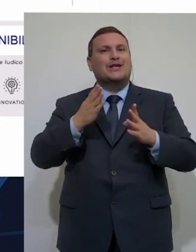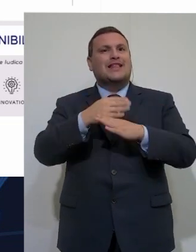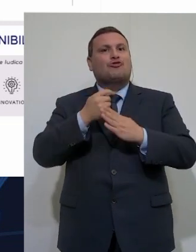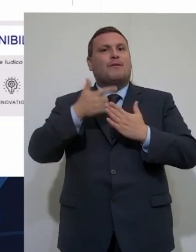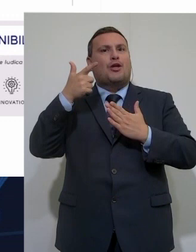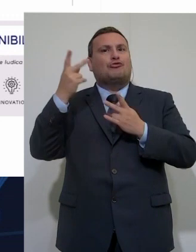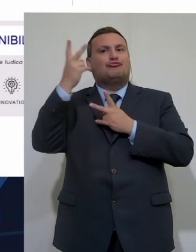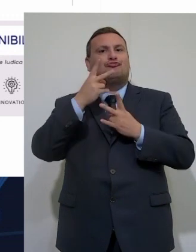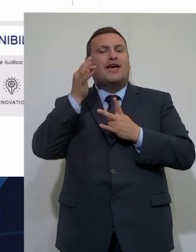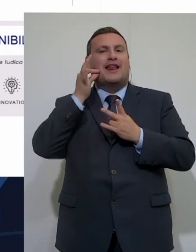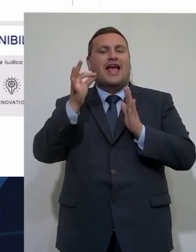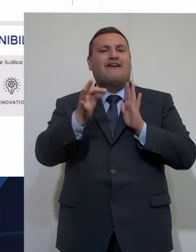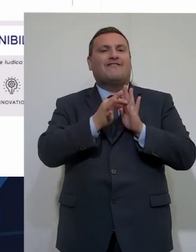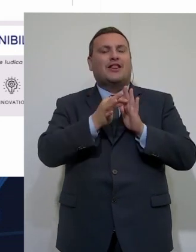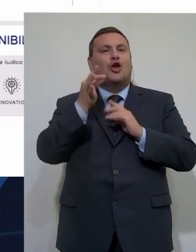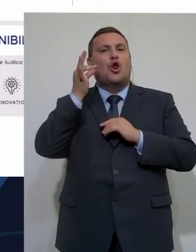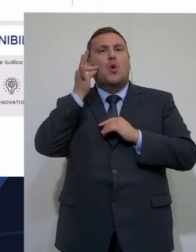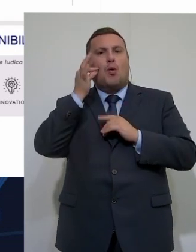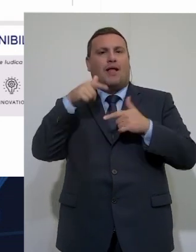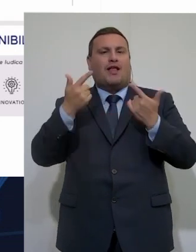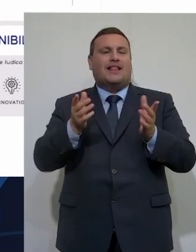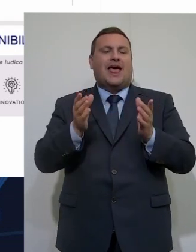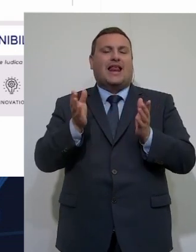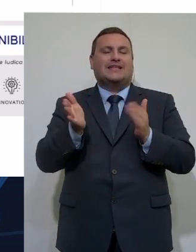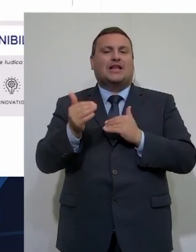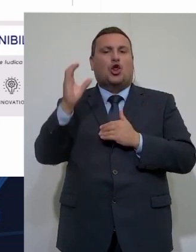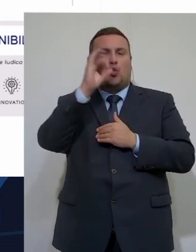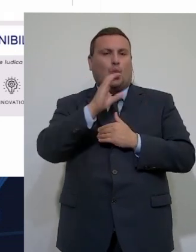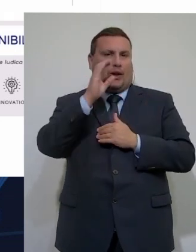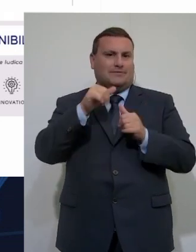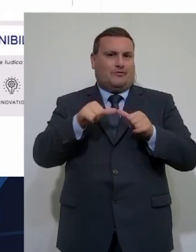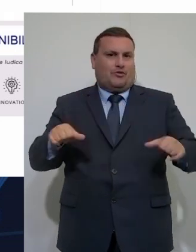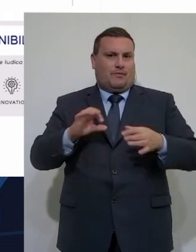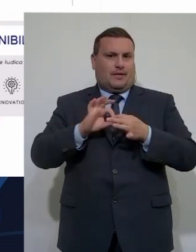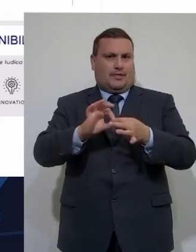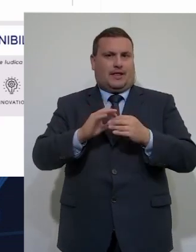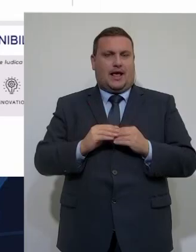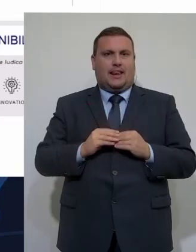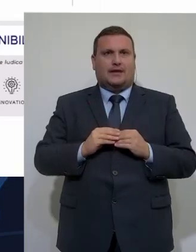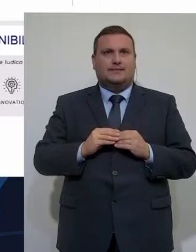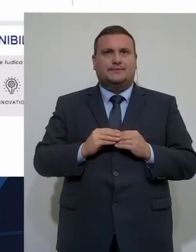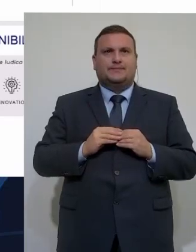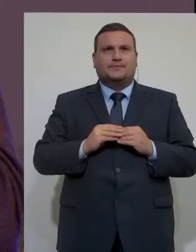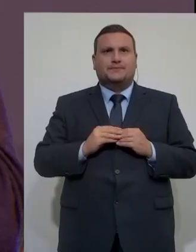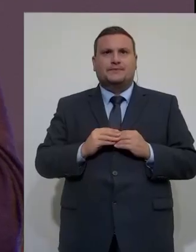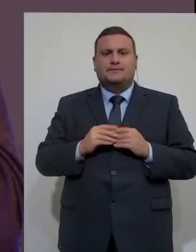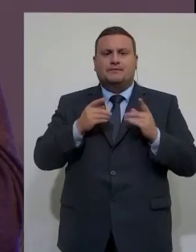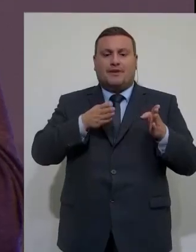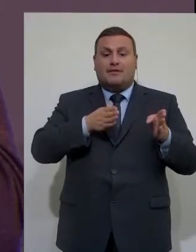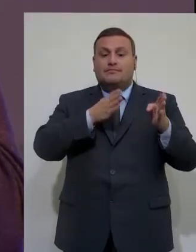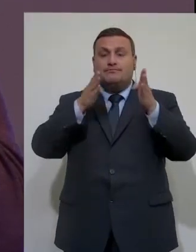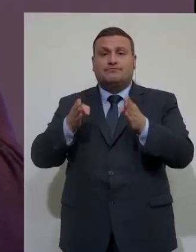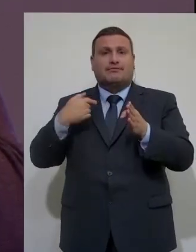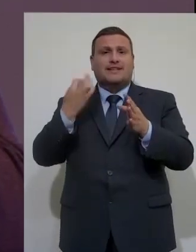modo sempre più importante il settore turistico. In questo ci facciamo accompagnare dalle principali università italiane,